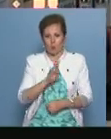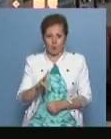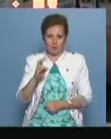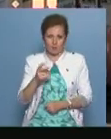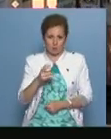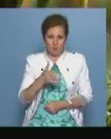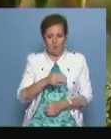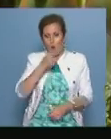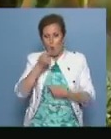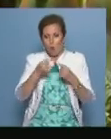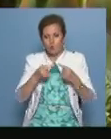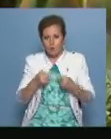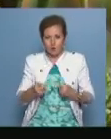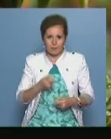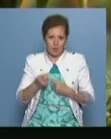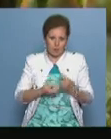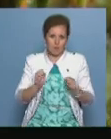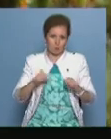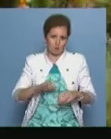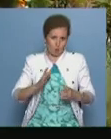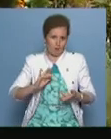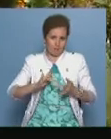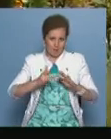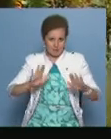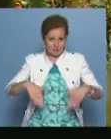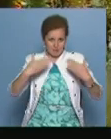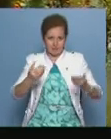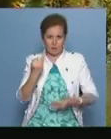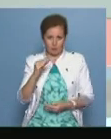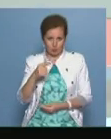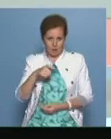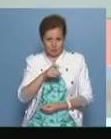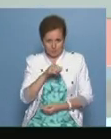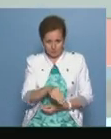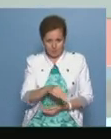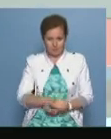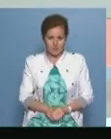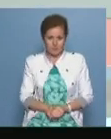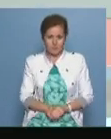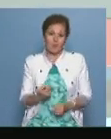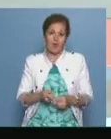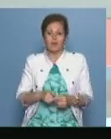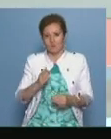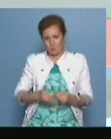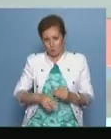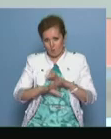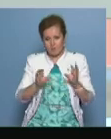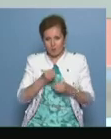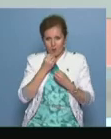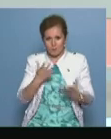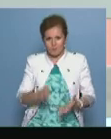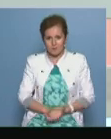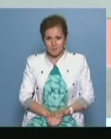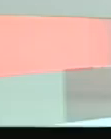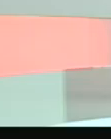детали праздничного расписания электротранспорта можно на сайте ИжГЭТ. На этом у нас все. Удачи вам и до встречи.